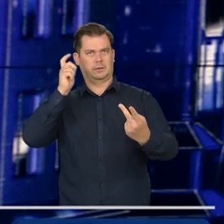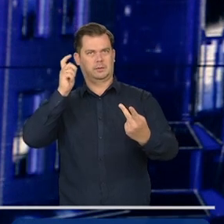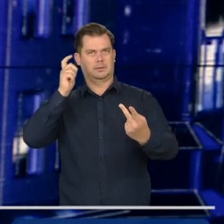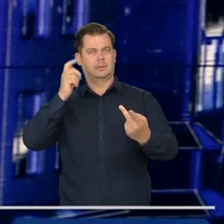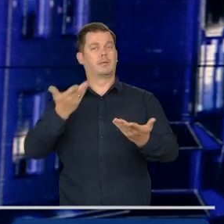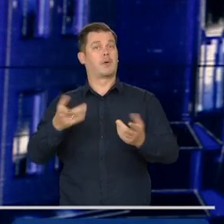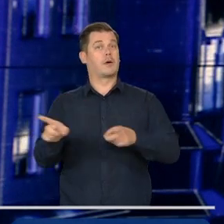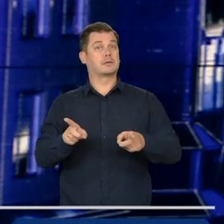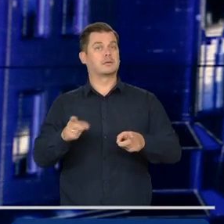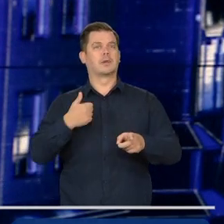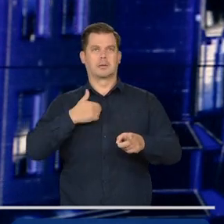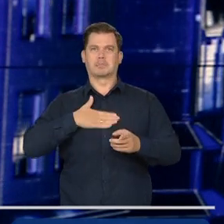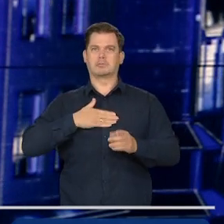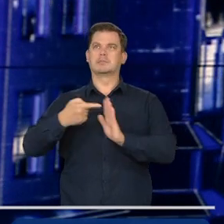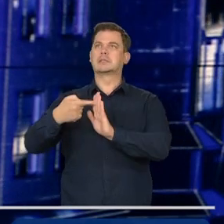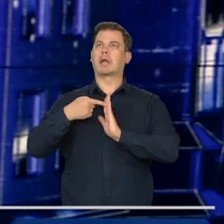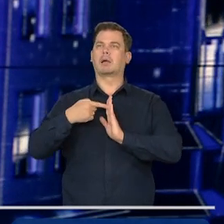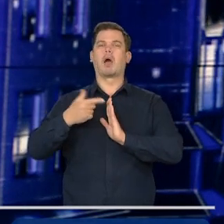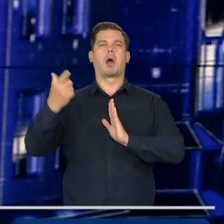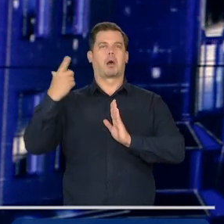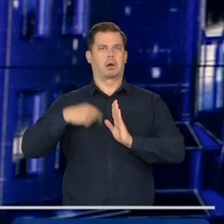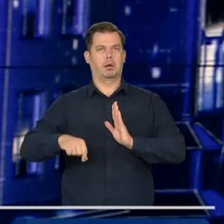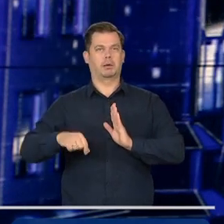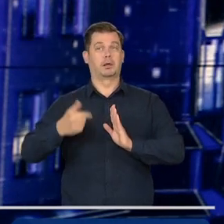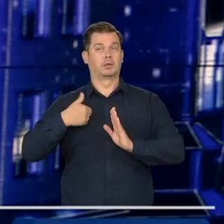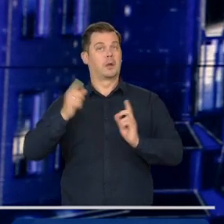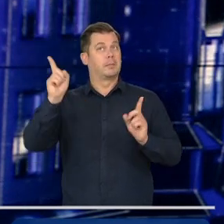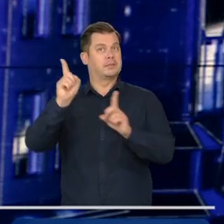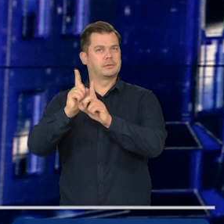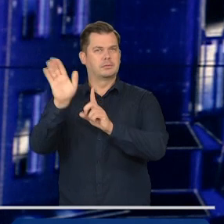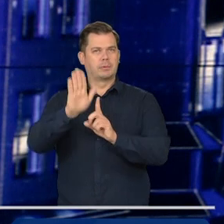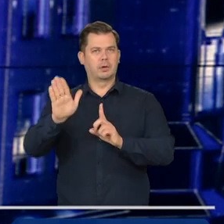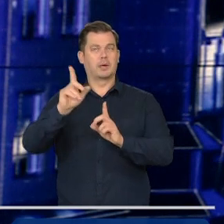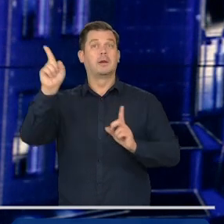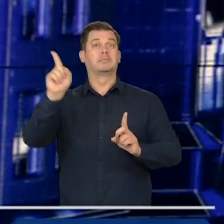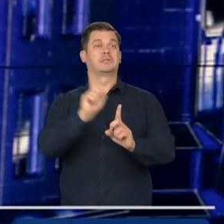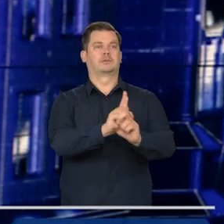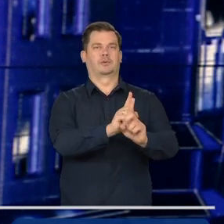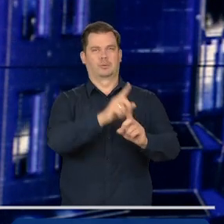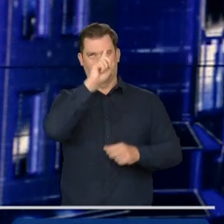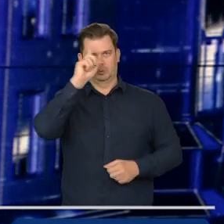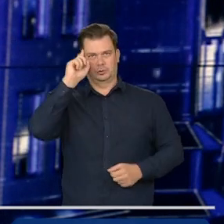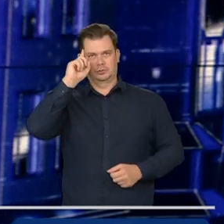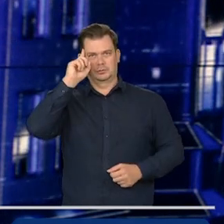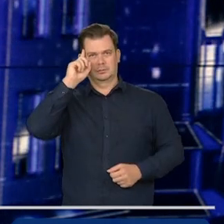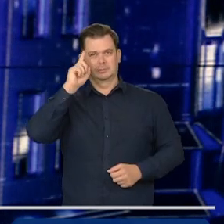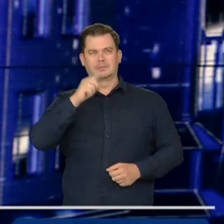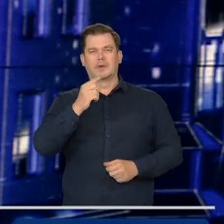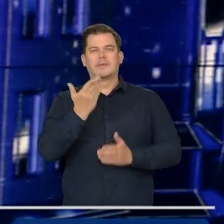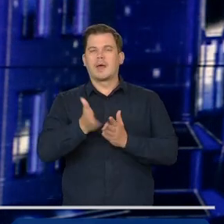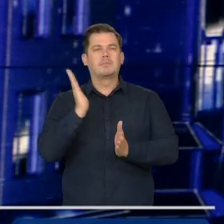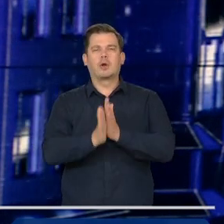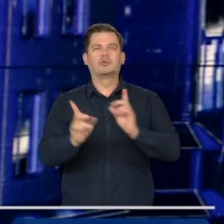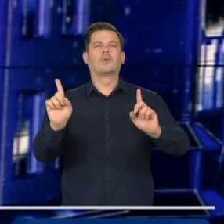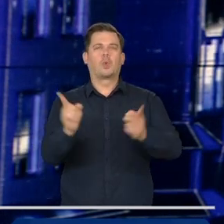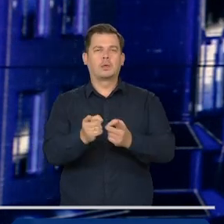To znaczy, że mamy drogowskazy, mamy kierunki. Żeby być blisko Boga, być blisko drugiego człowieka, najprościej trzeba kochać,